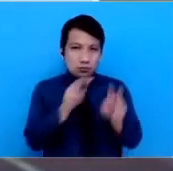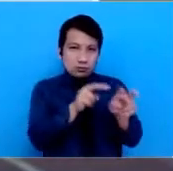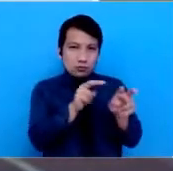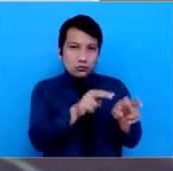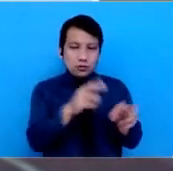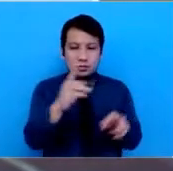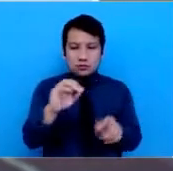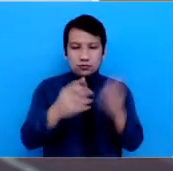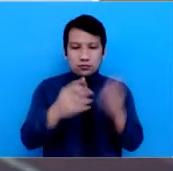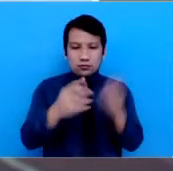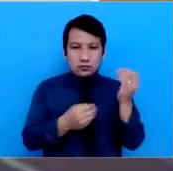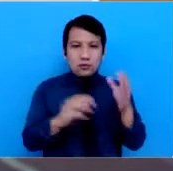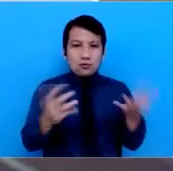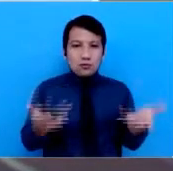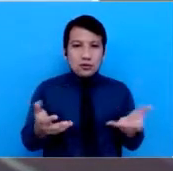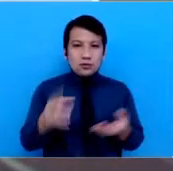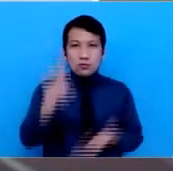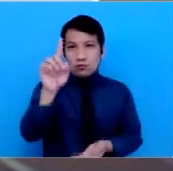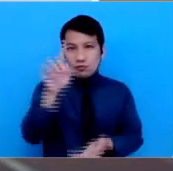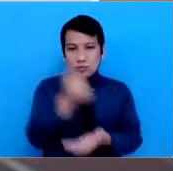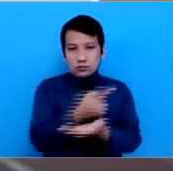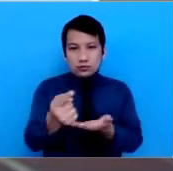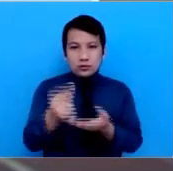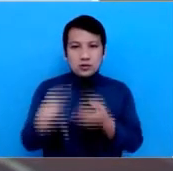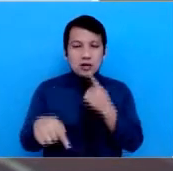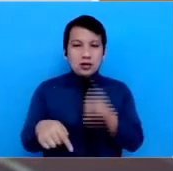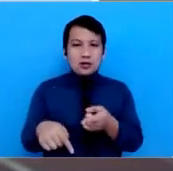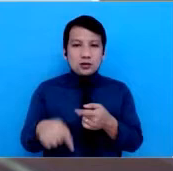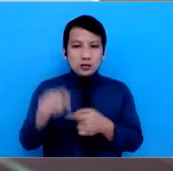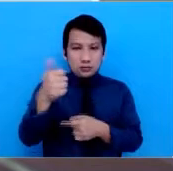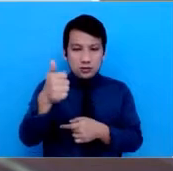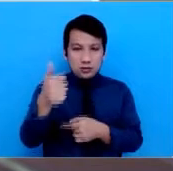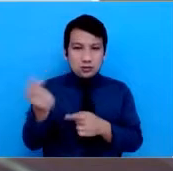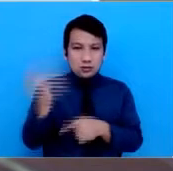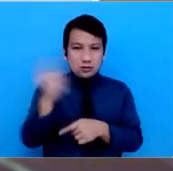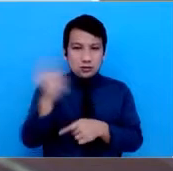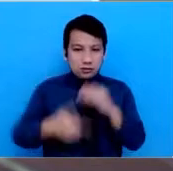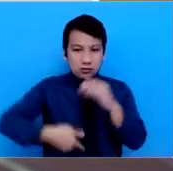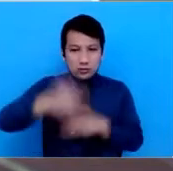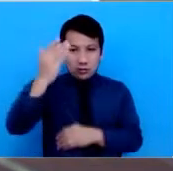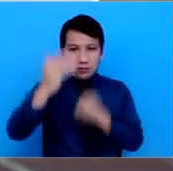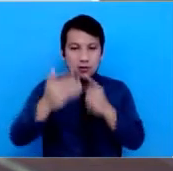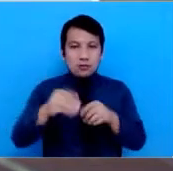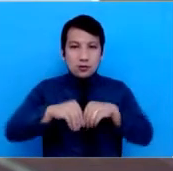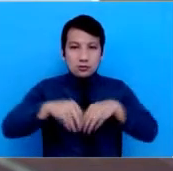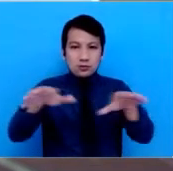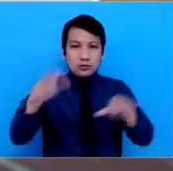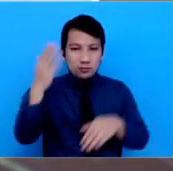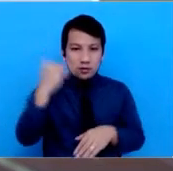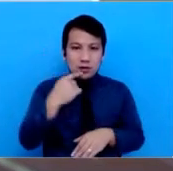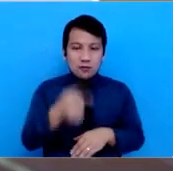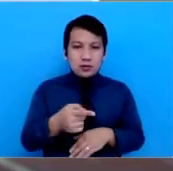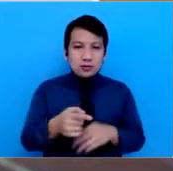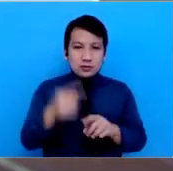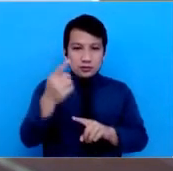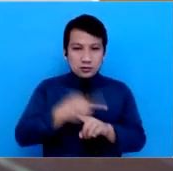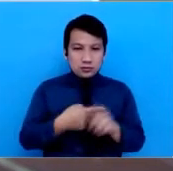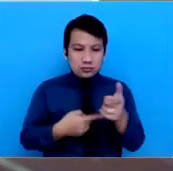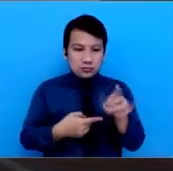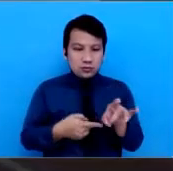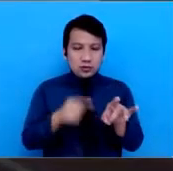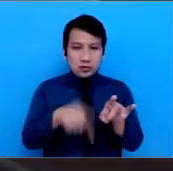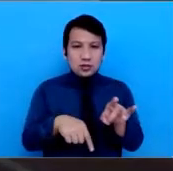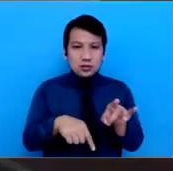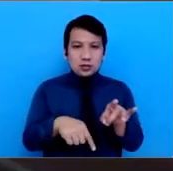Health, wala pang isang linggo, halos 10 beses na ang tinaas ng mga bagong nahawa mula noong December 28. Ang dating nasa